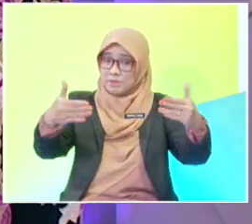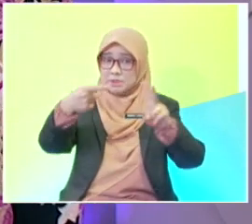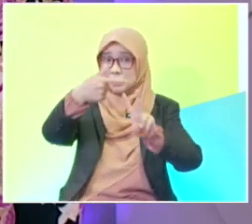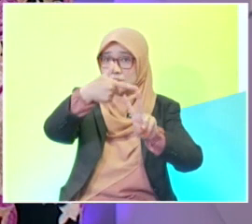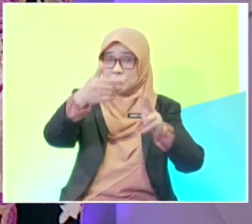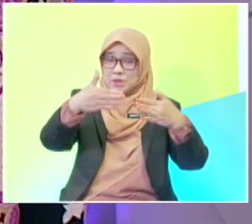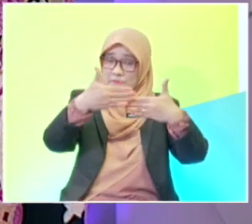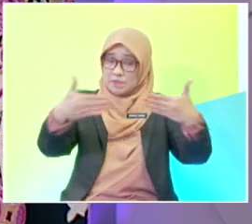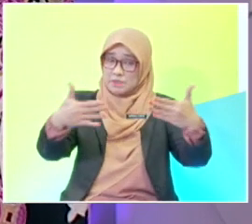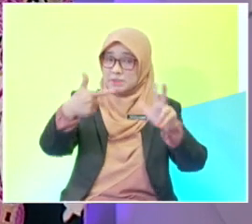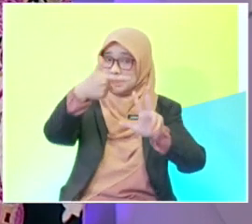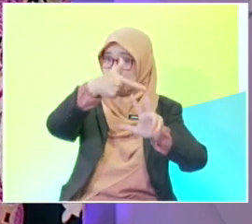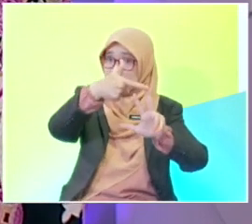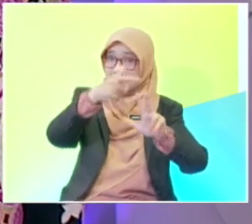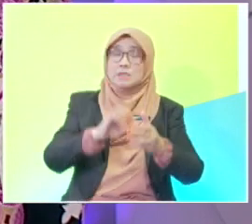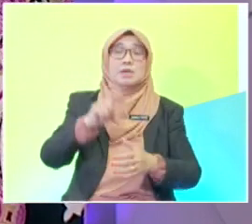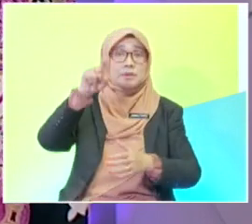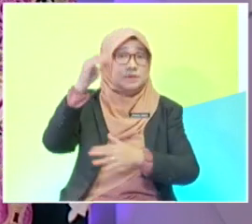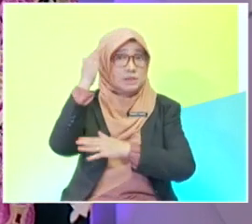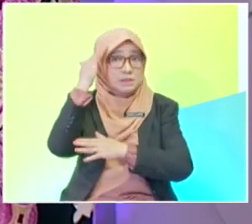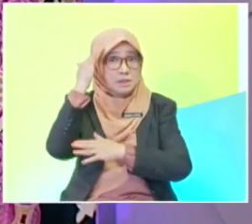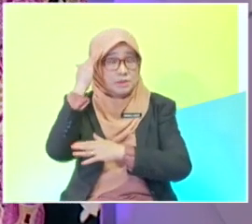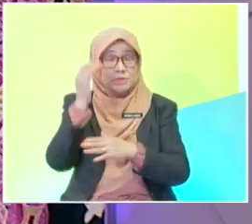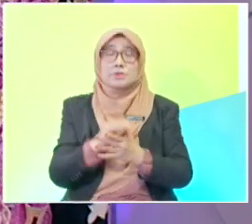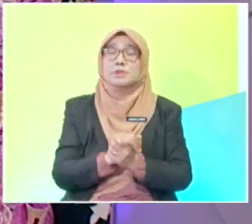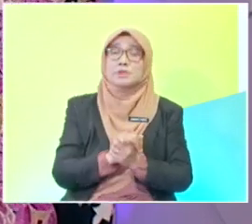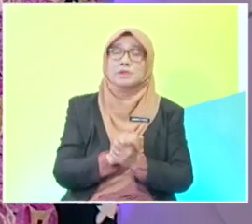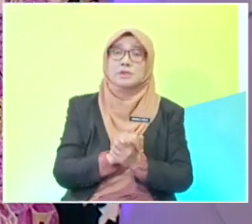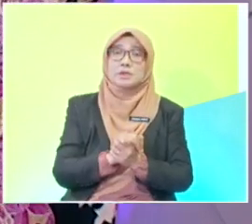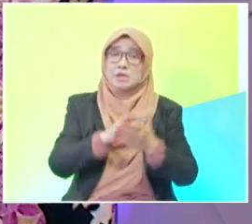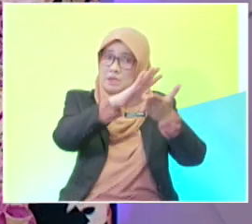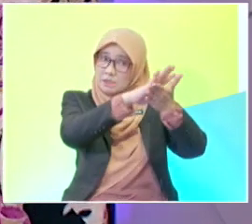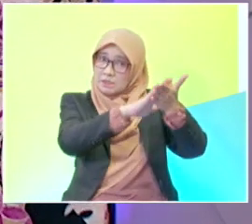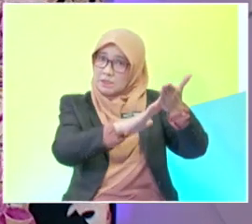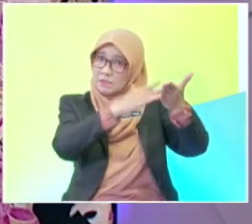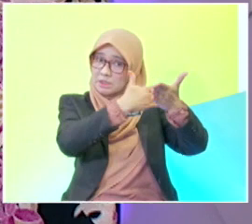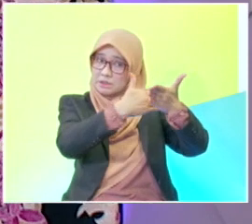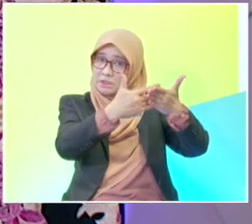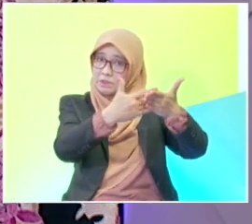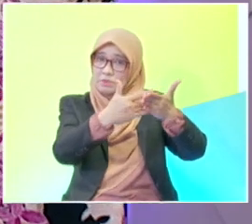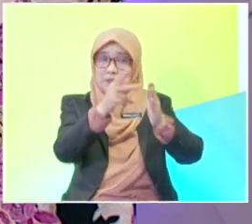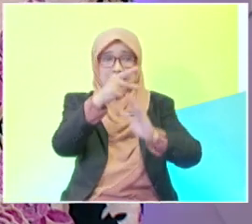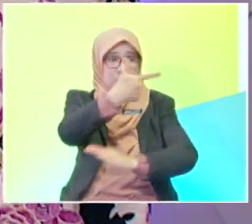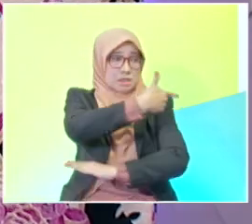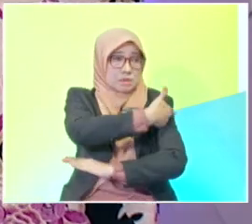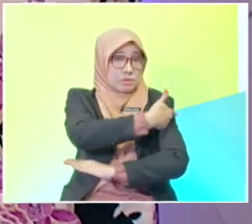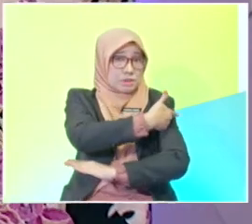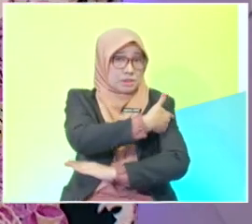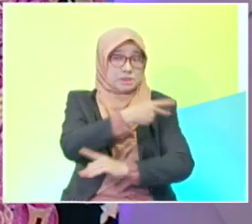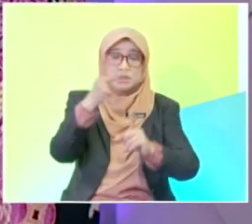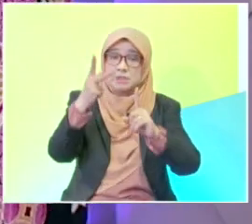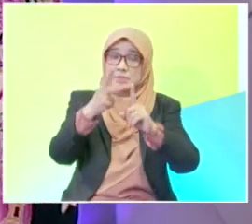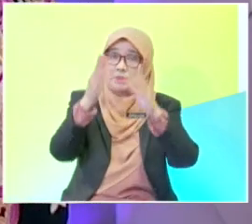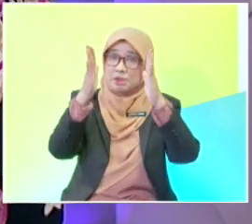yang ketiga. Dan seterusnya kita mengenal pasti beberapa jadual imunisasi yang diberikan kepada rakyat Malaysia